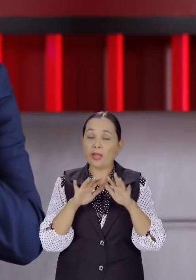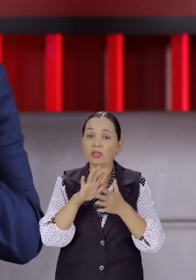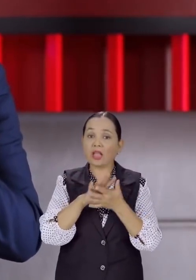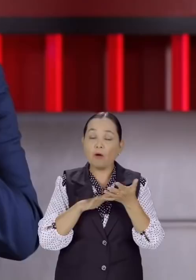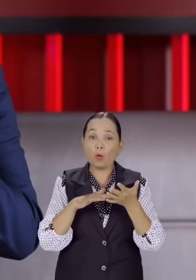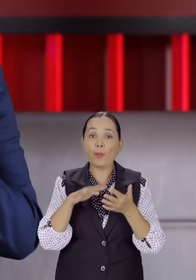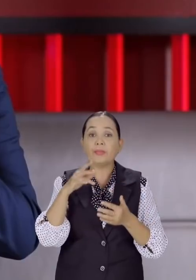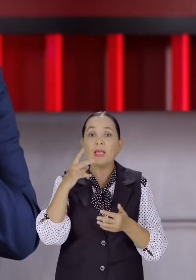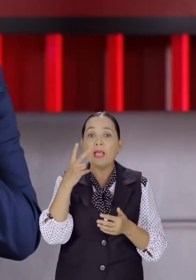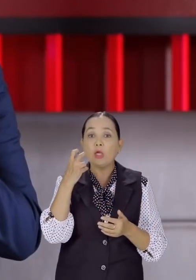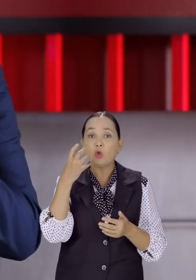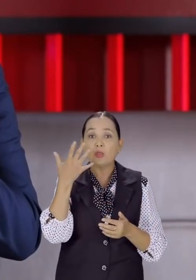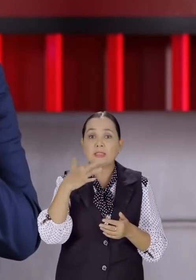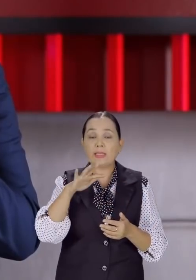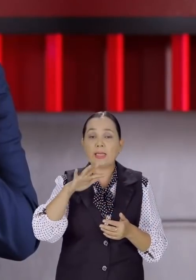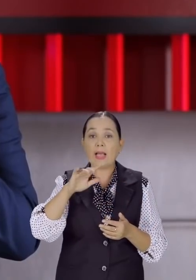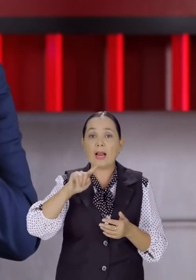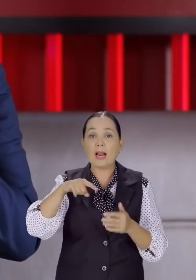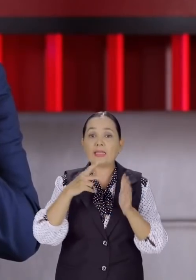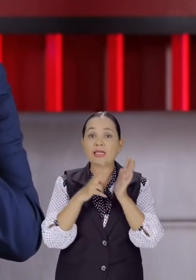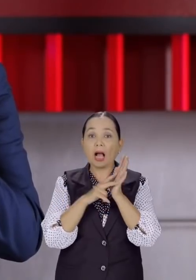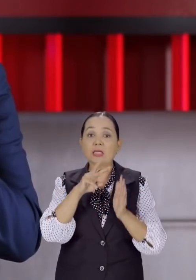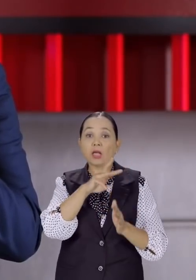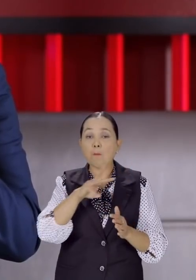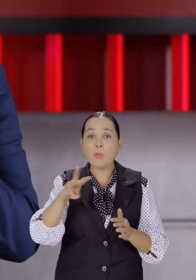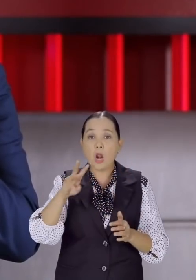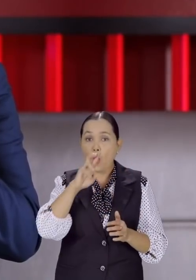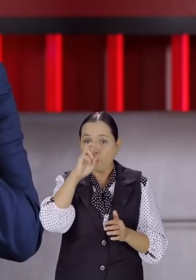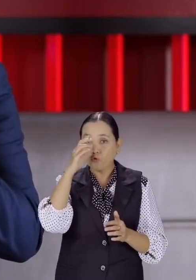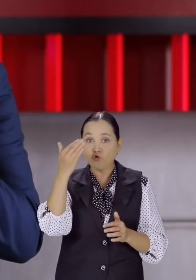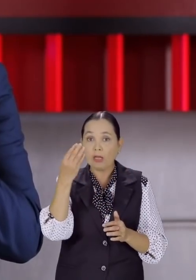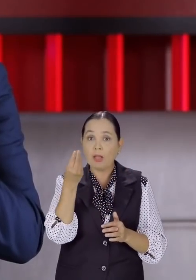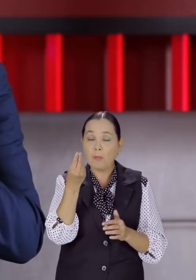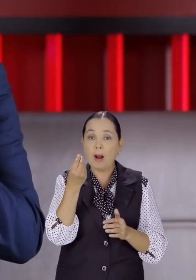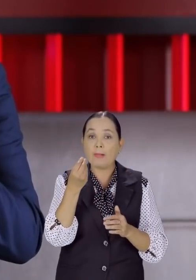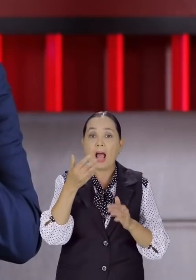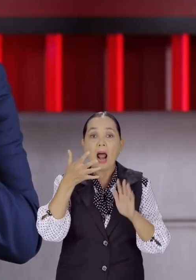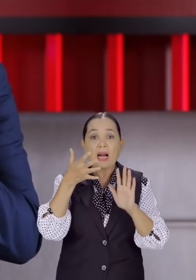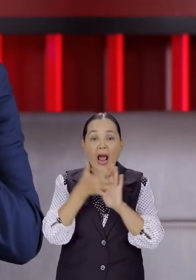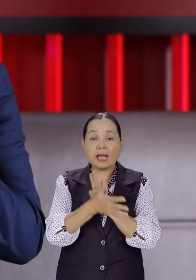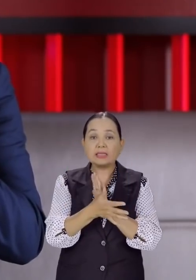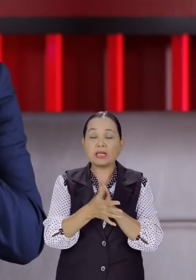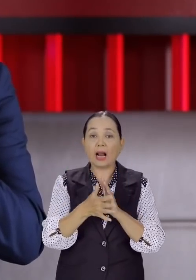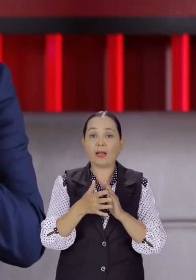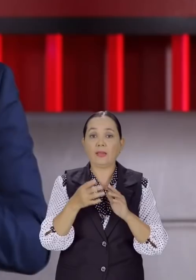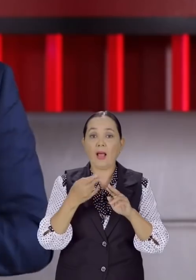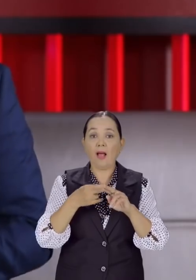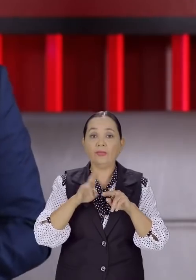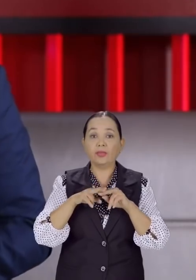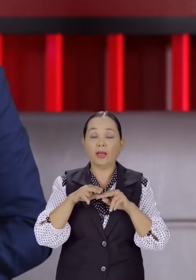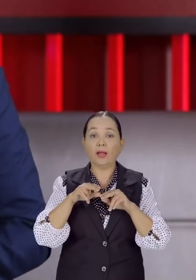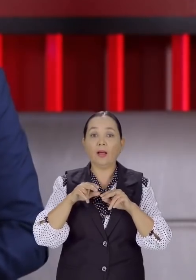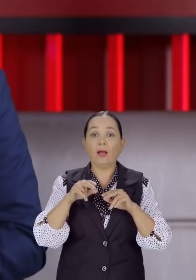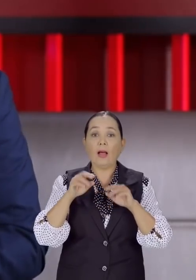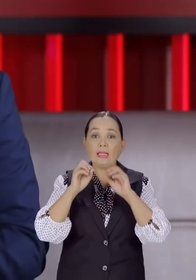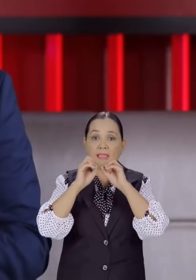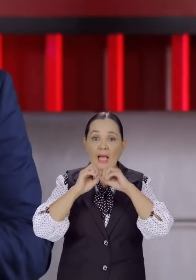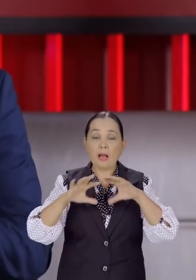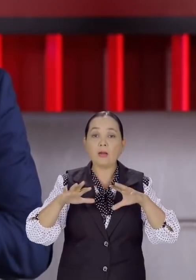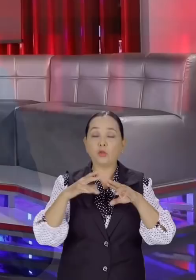davomida jami 250.8 million so'm byudjet mablag'lari rastrata yo'li bilan taron-taroj qilingani